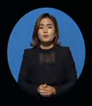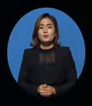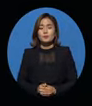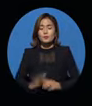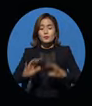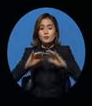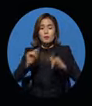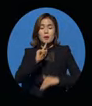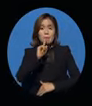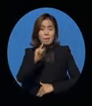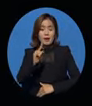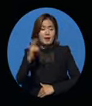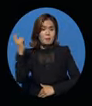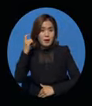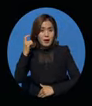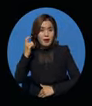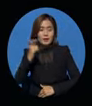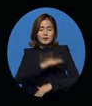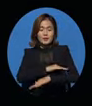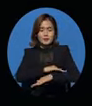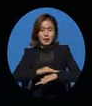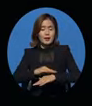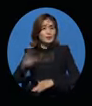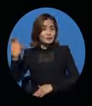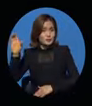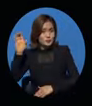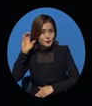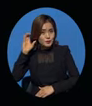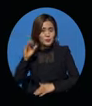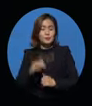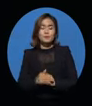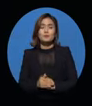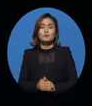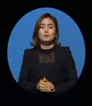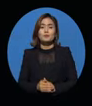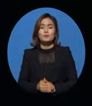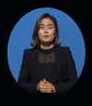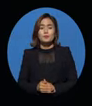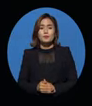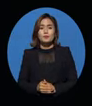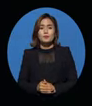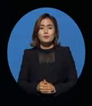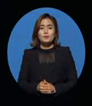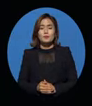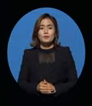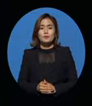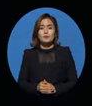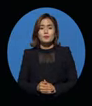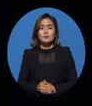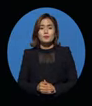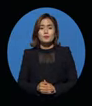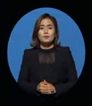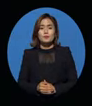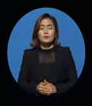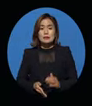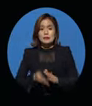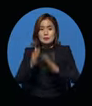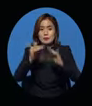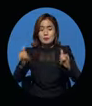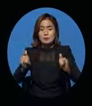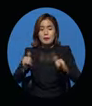국민의 목소리에 경여하게 에 경청하게 씁니다 어 민심에 힘으로